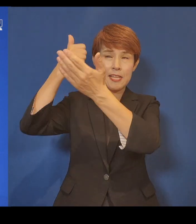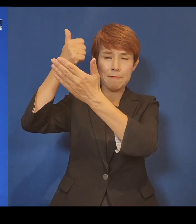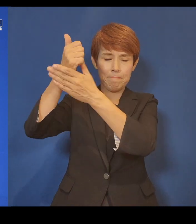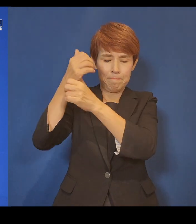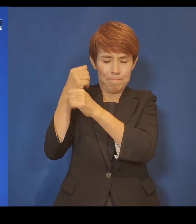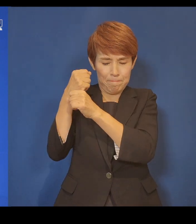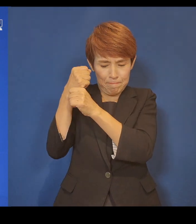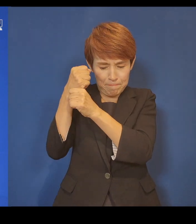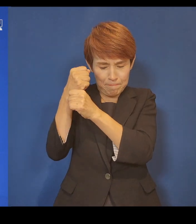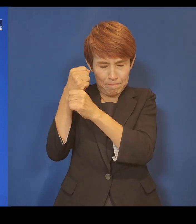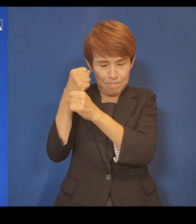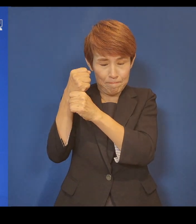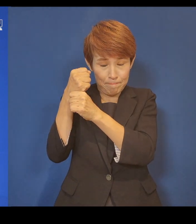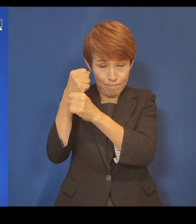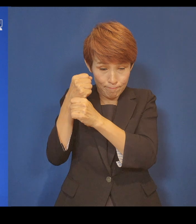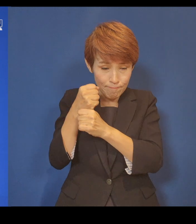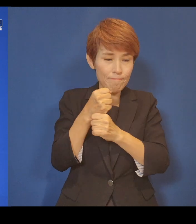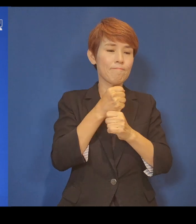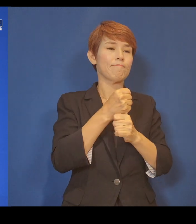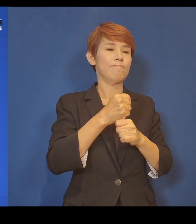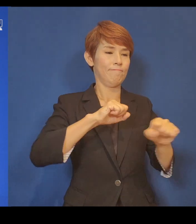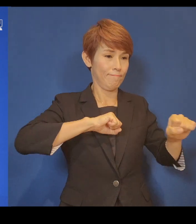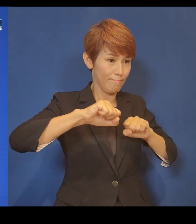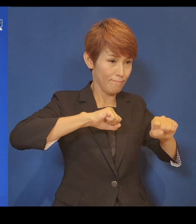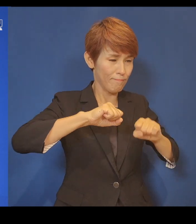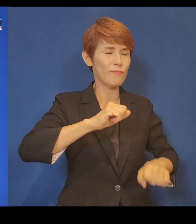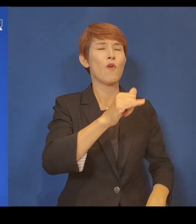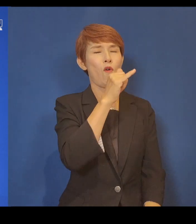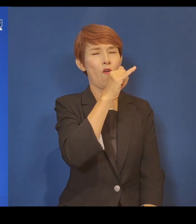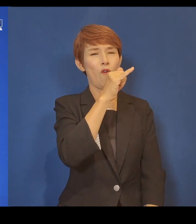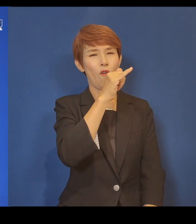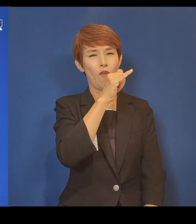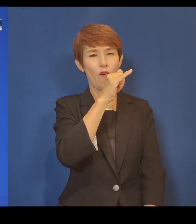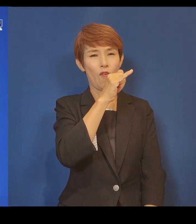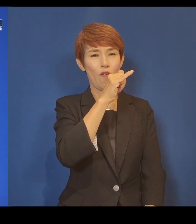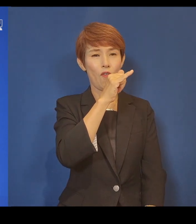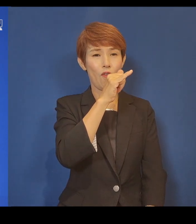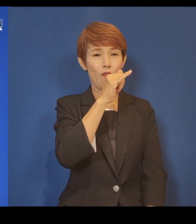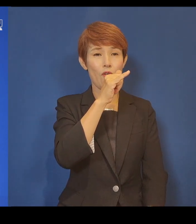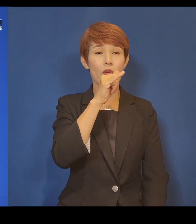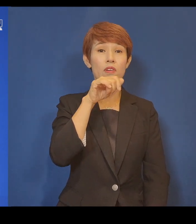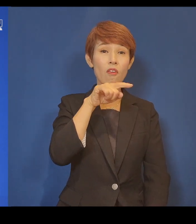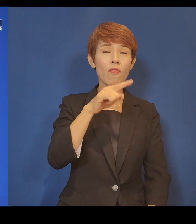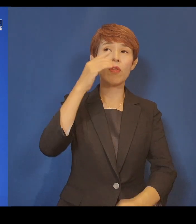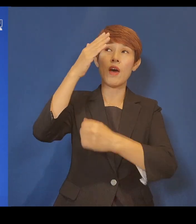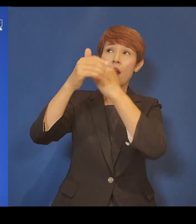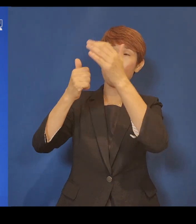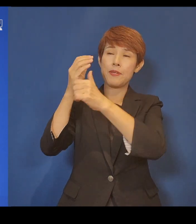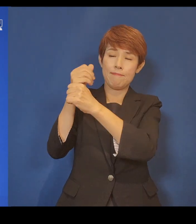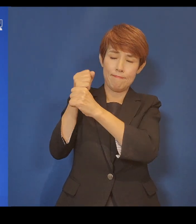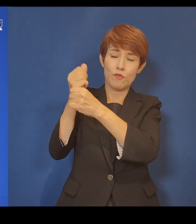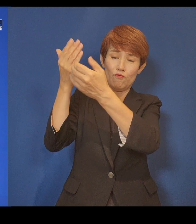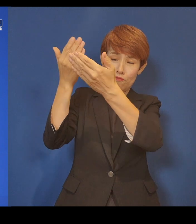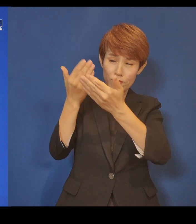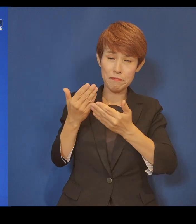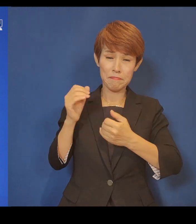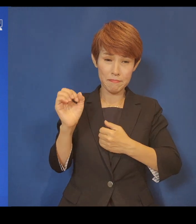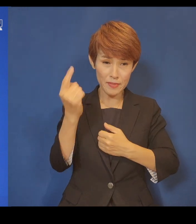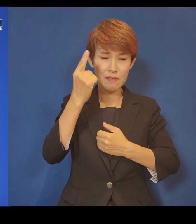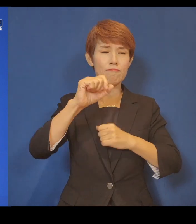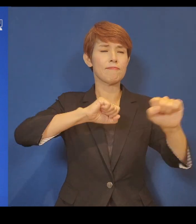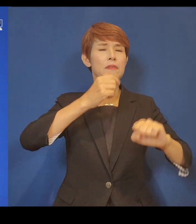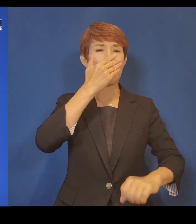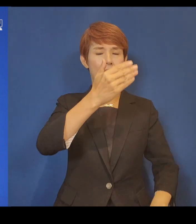손에 붙들려서 큰 일을 해내는 분들도 있습니다. 그건 하나님의 은혜죠. 그래서